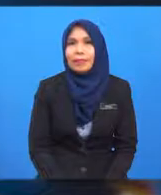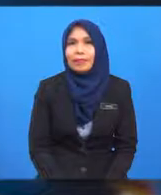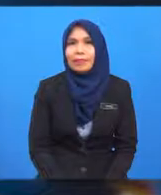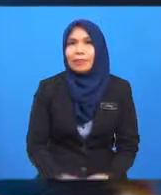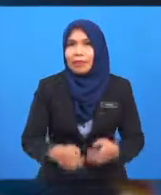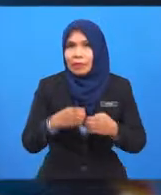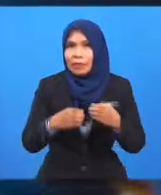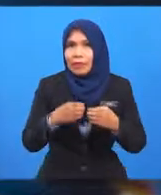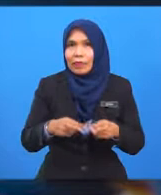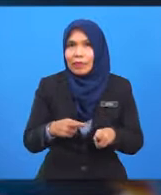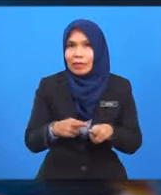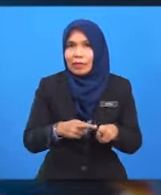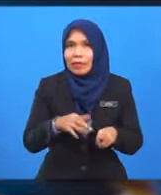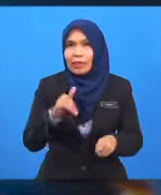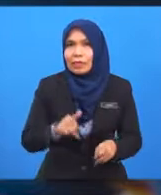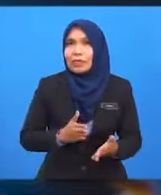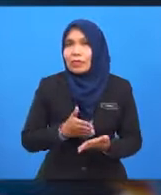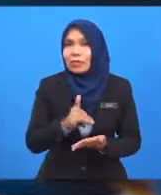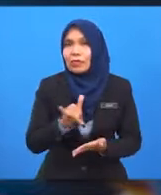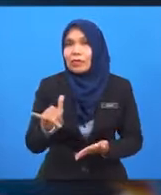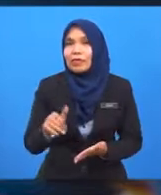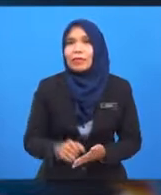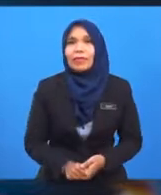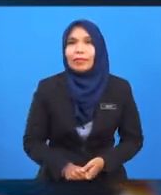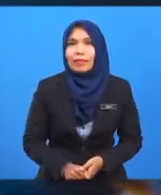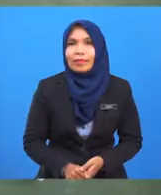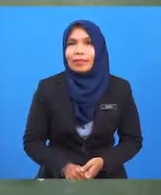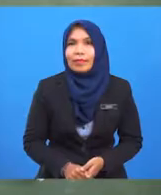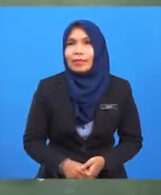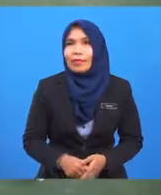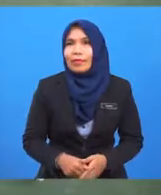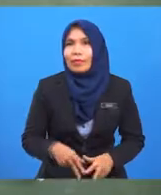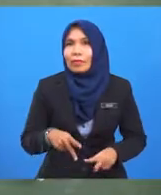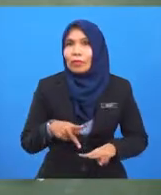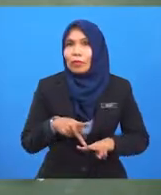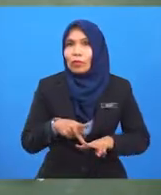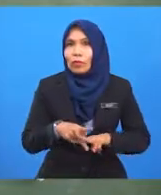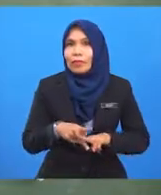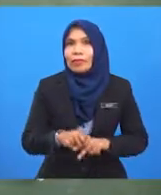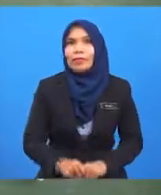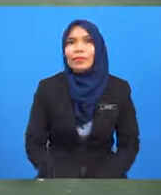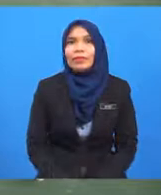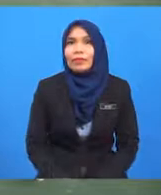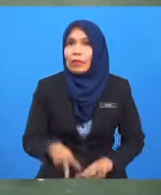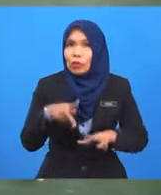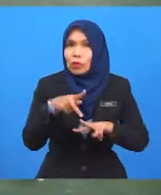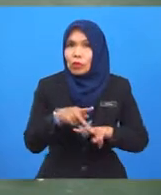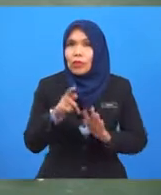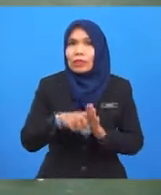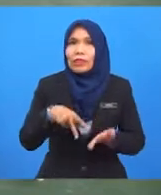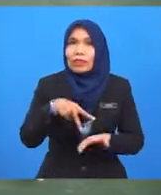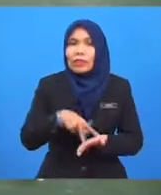Mesin ringkas yang seterusnya merupakan tuas. Tuas terdiri